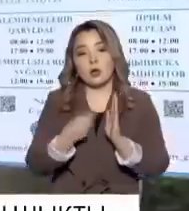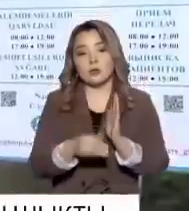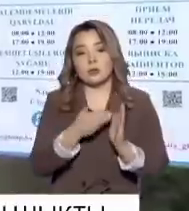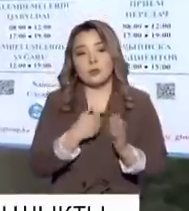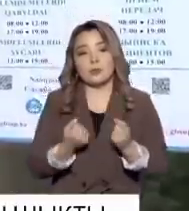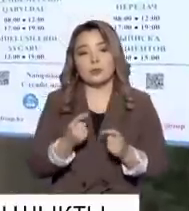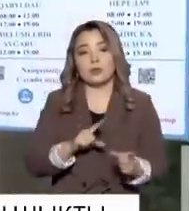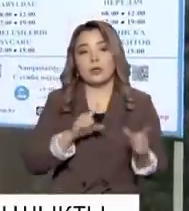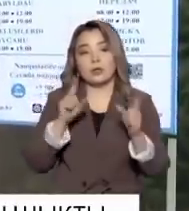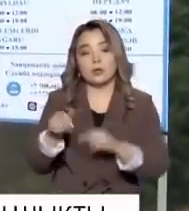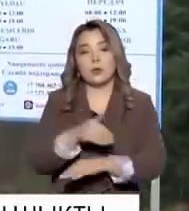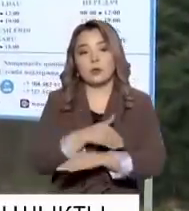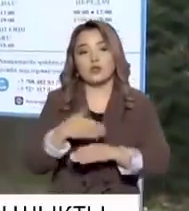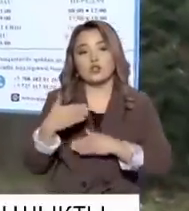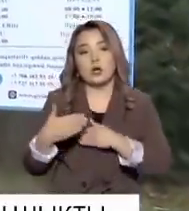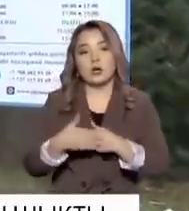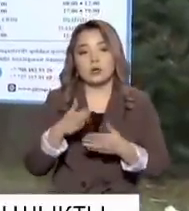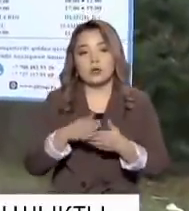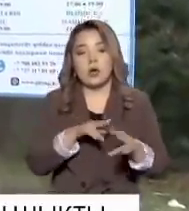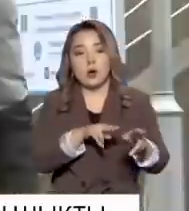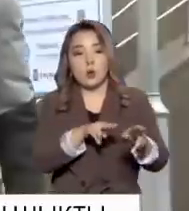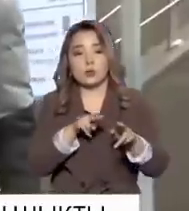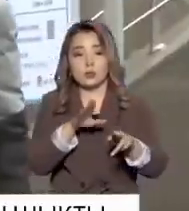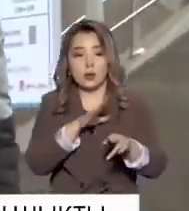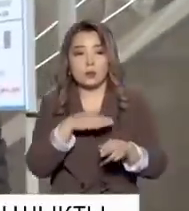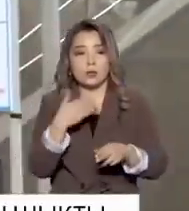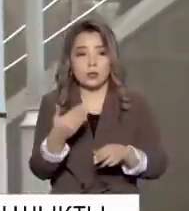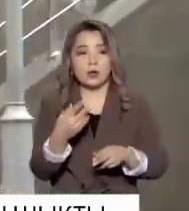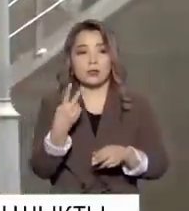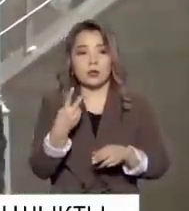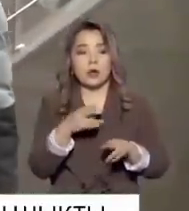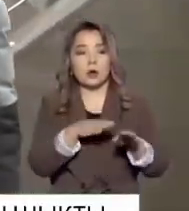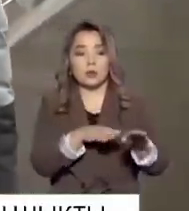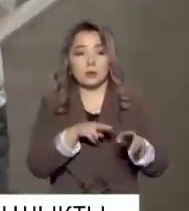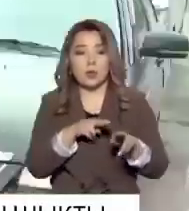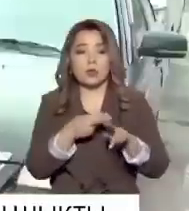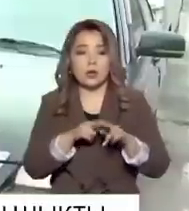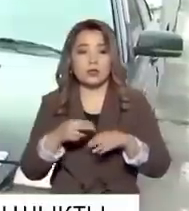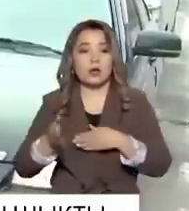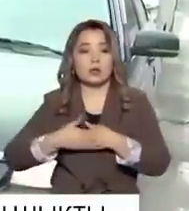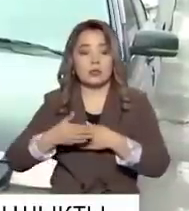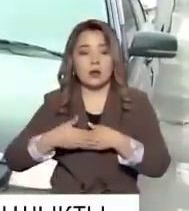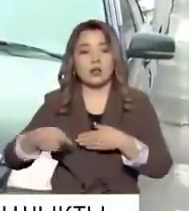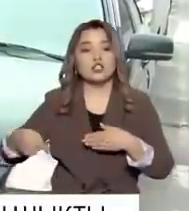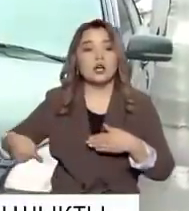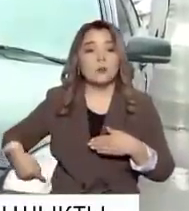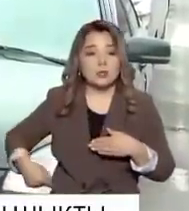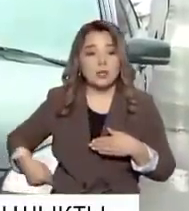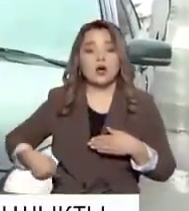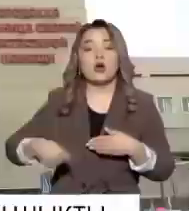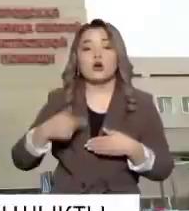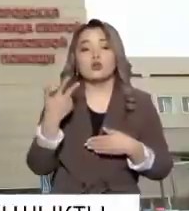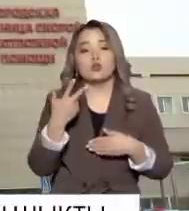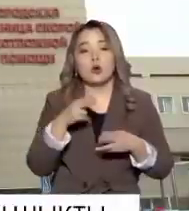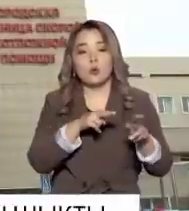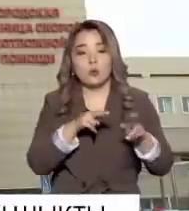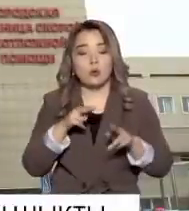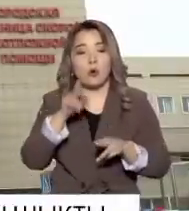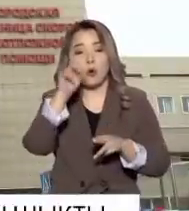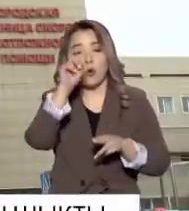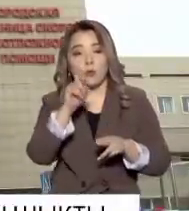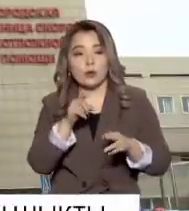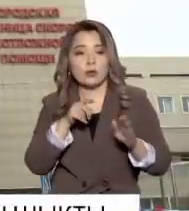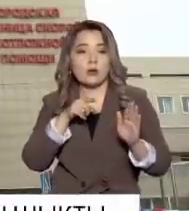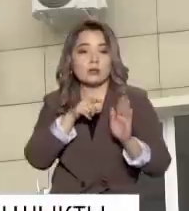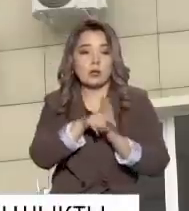шыққан. Алаңға жақын жолмен келе жатқанда біреулер оған оқ атқан. Екі оқ есікті тесіп өтіп жамбасына тиісе, үшінші оқ омыртқасын жанап өткен, бірақ